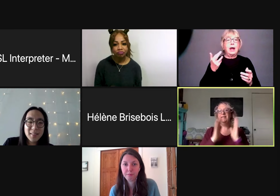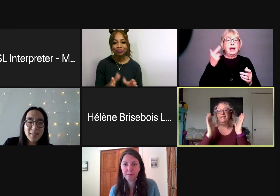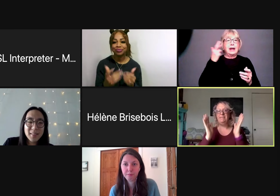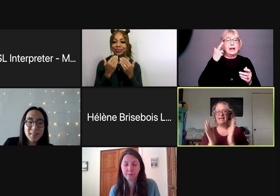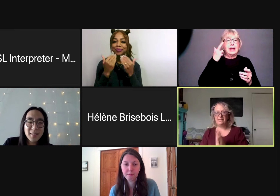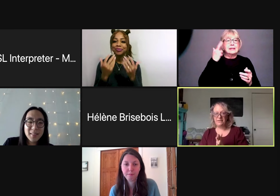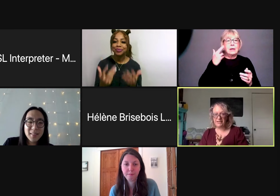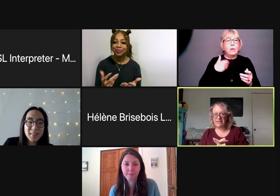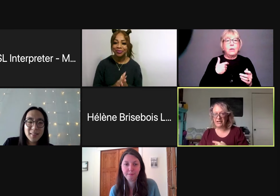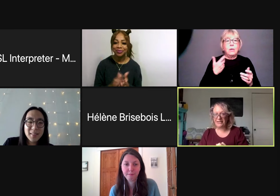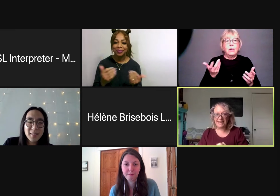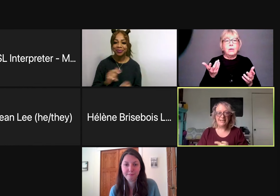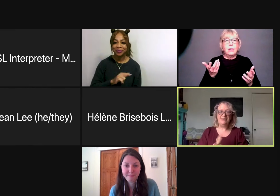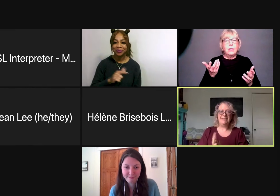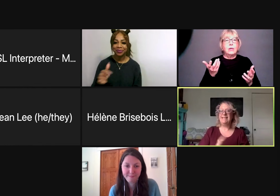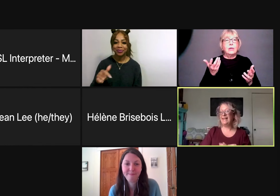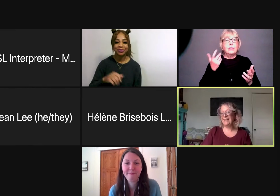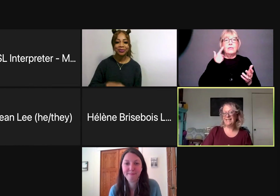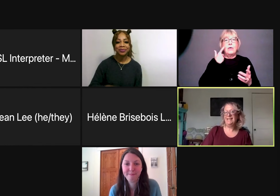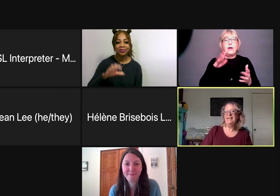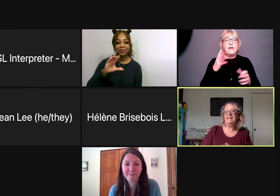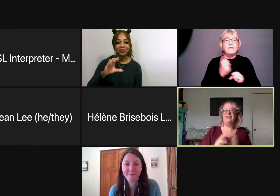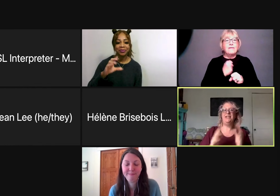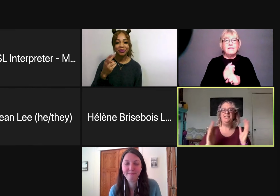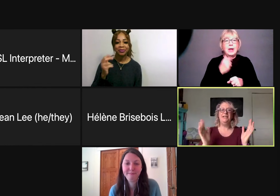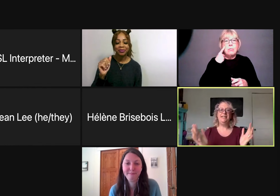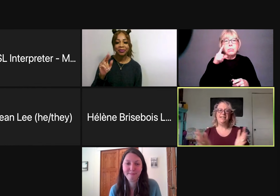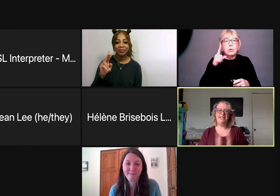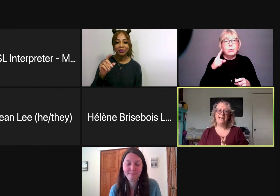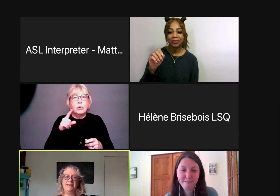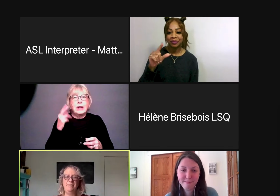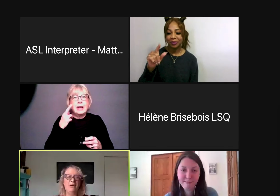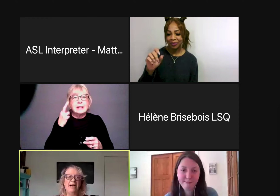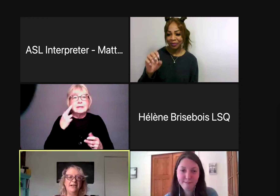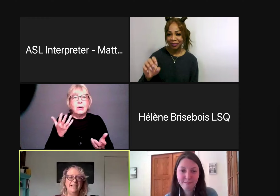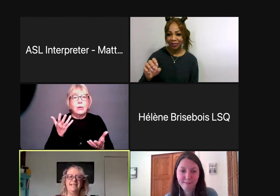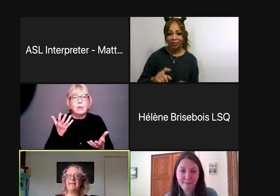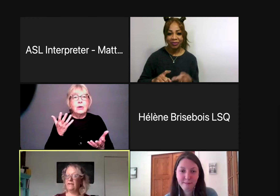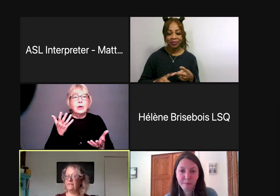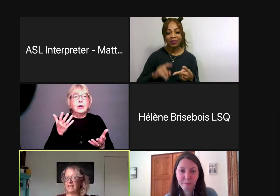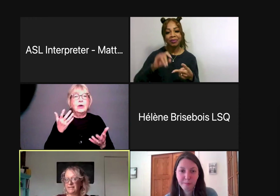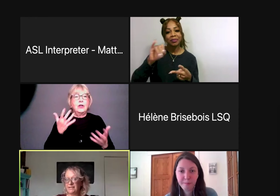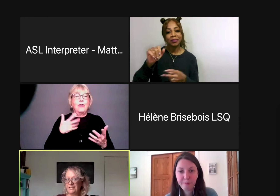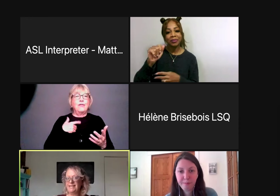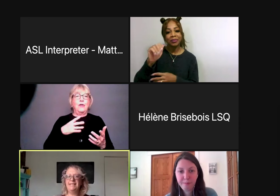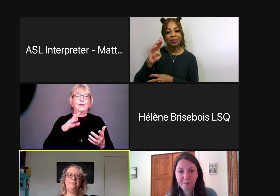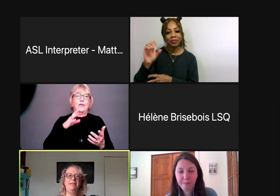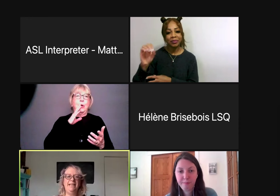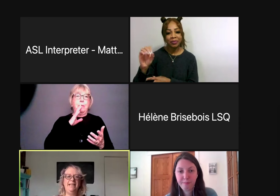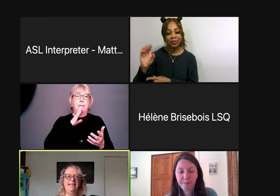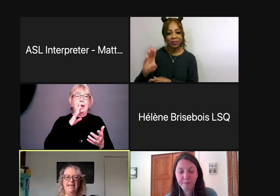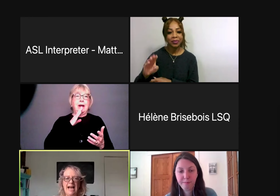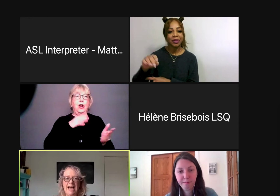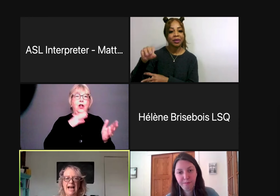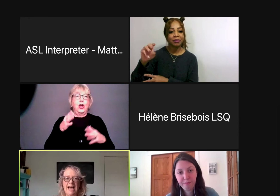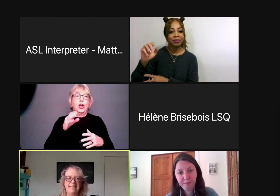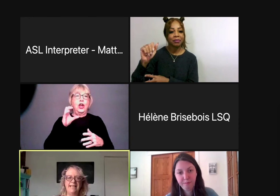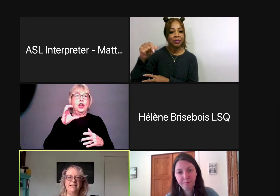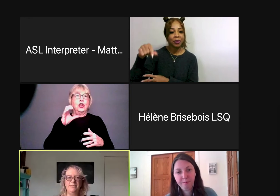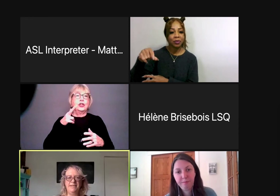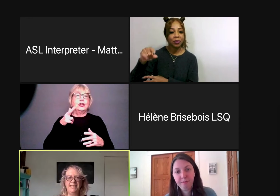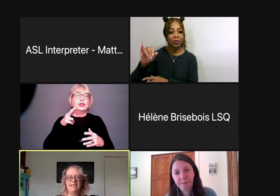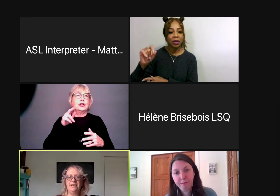ce que l'on fait et pourquoi on le fait. Et je vais passer la parole à Charlotte dans un instant.